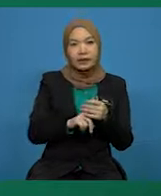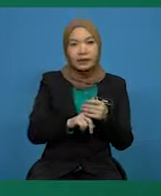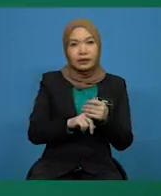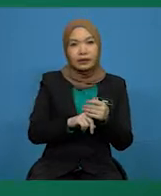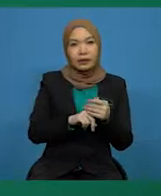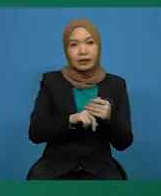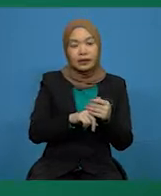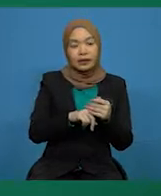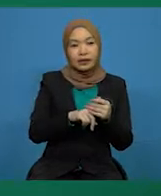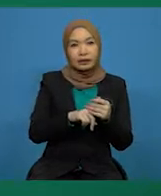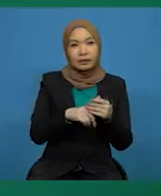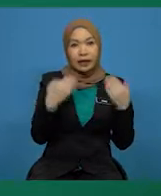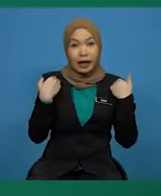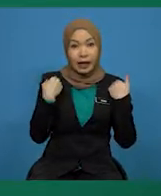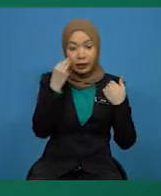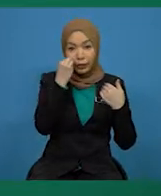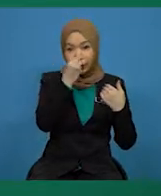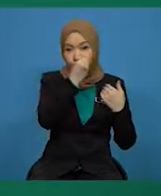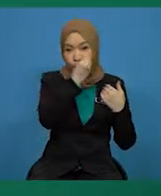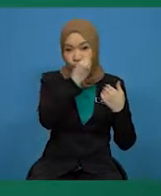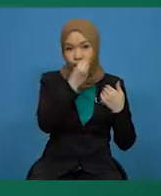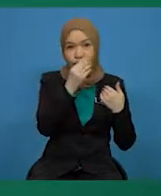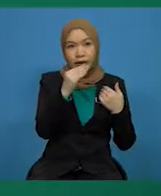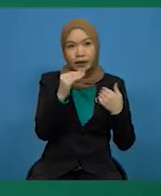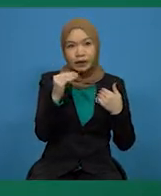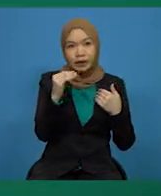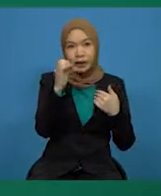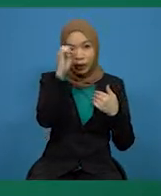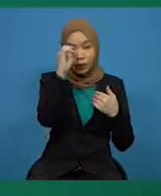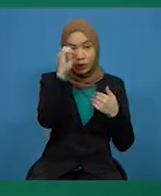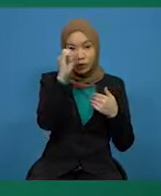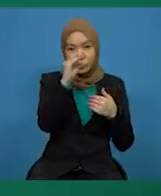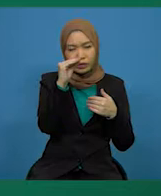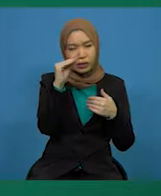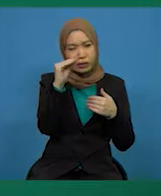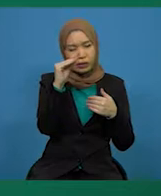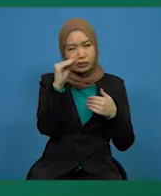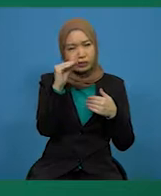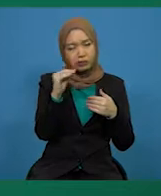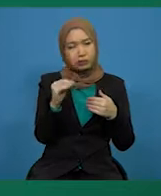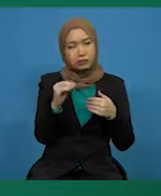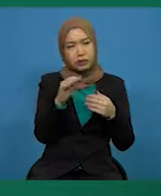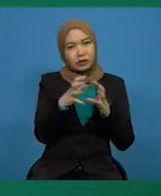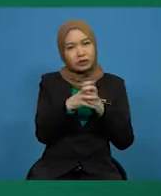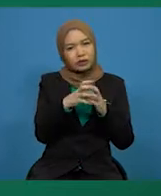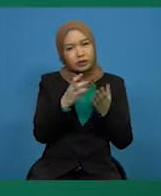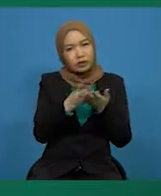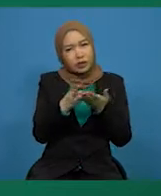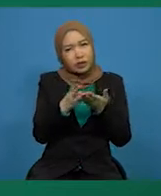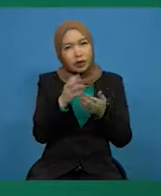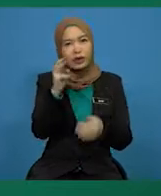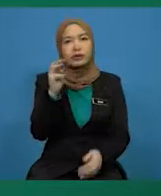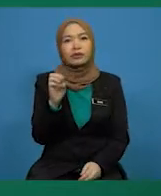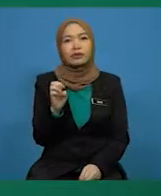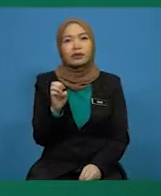MS pada kadar bunga R kosong dan kuantiti wang M kosong.